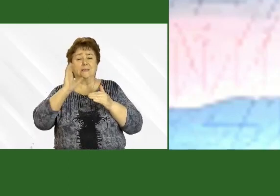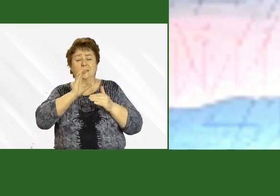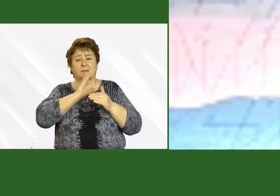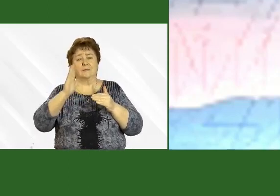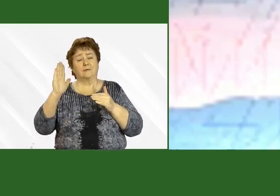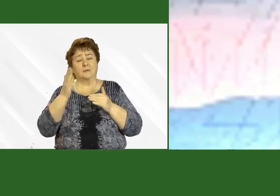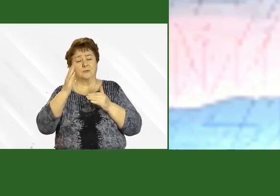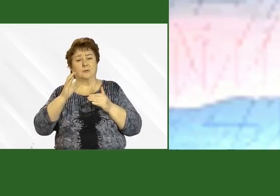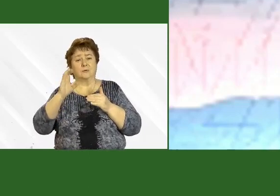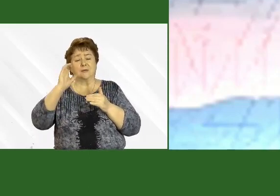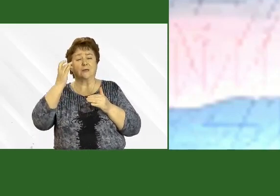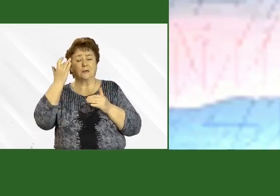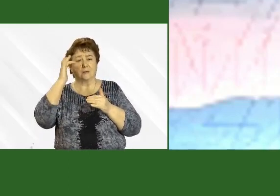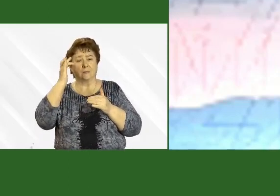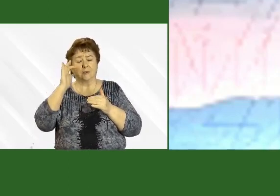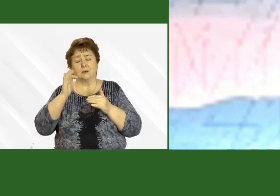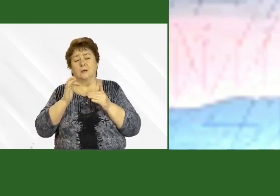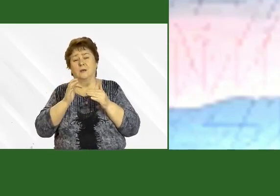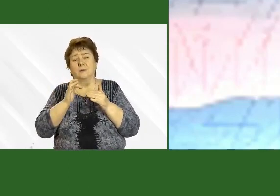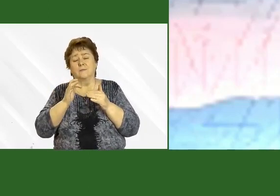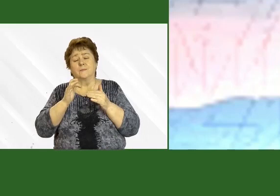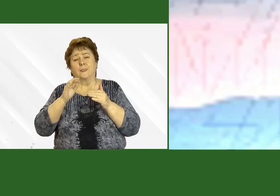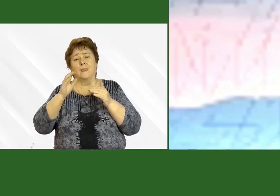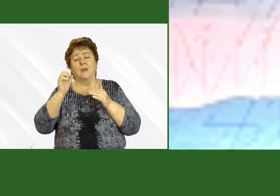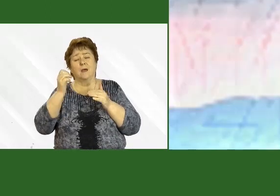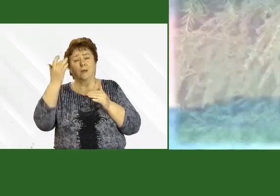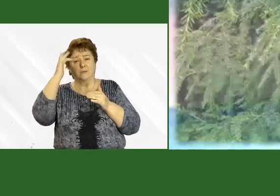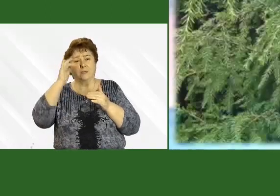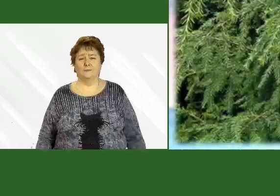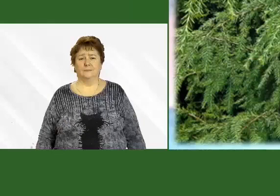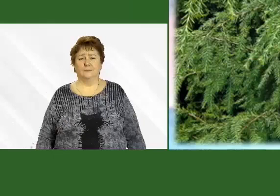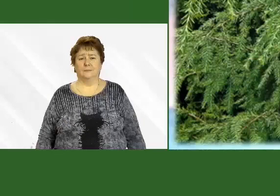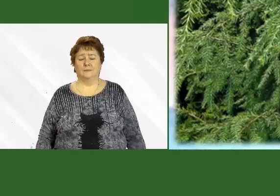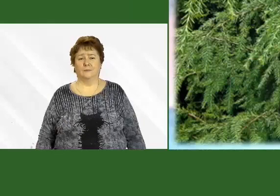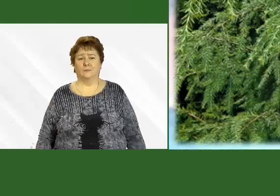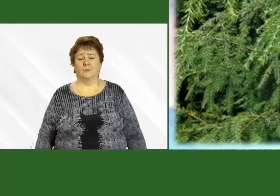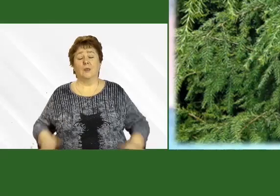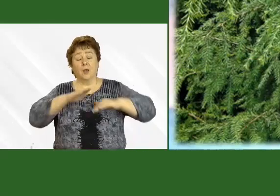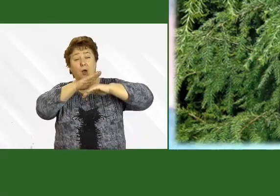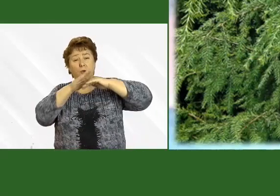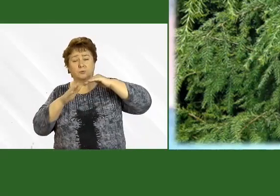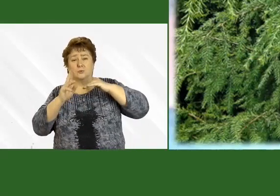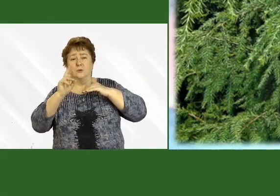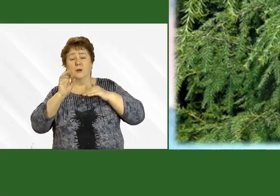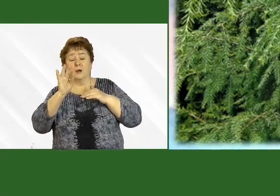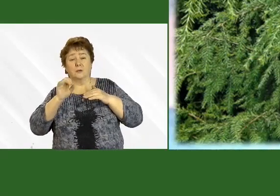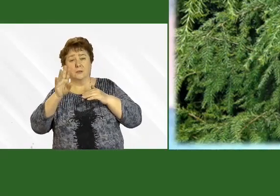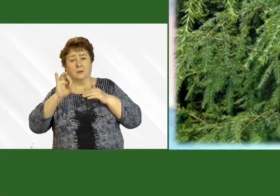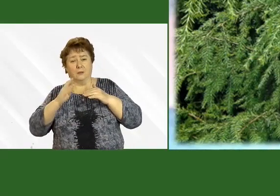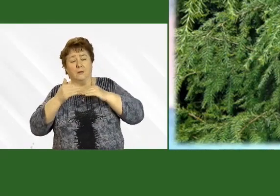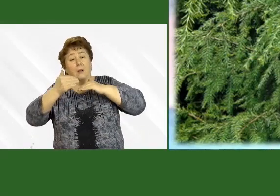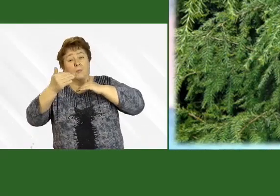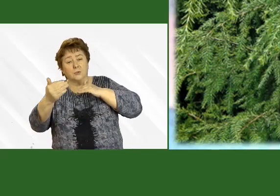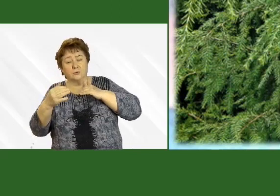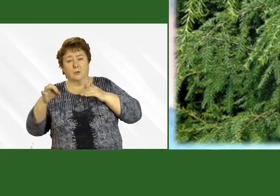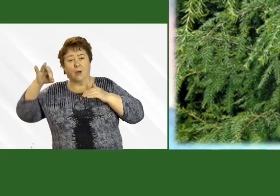сосна американская и лиственница склоны кордильер обращенные